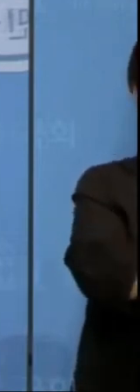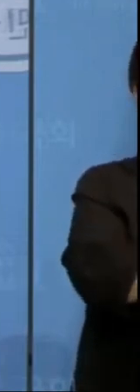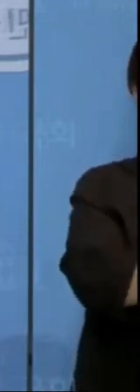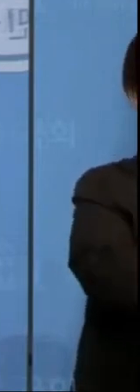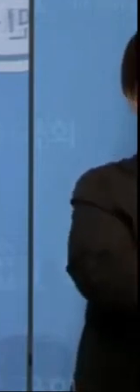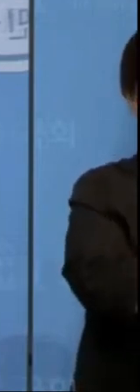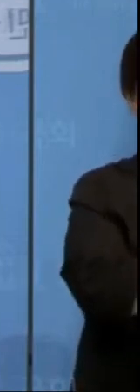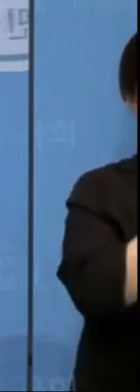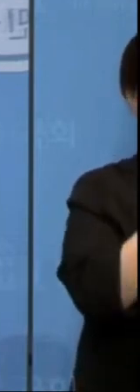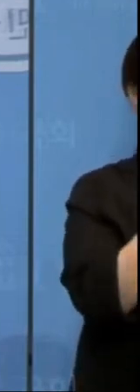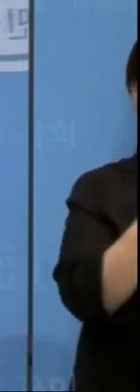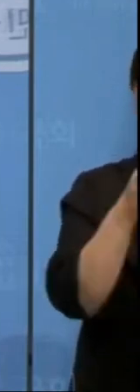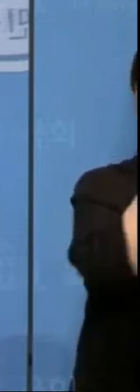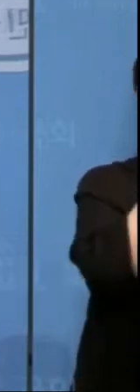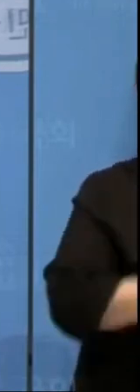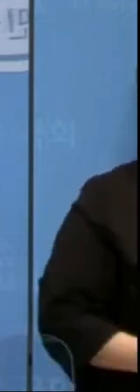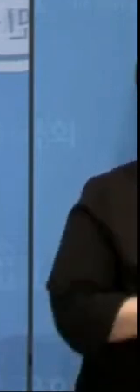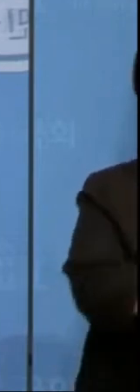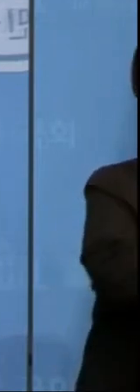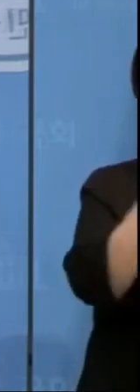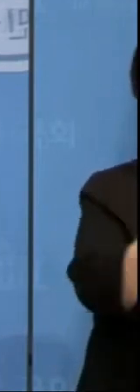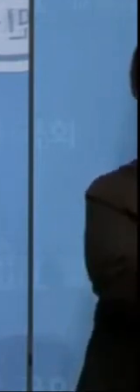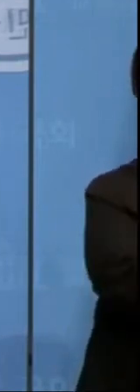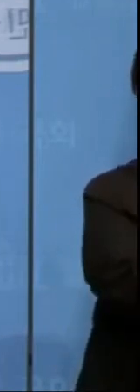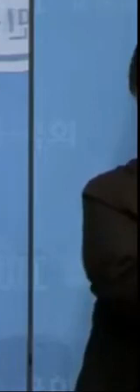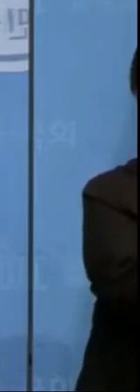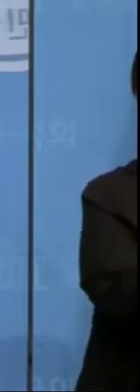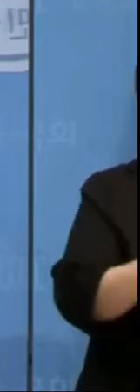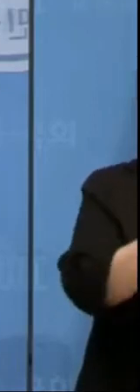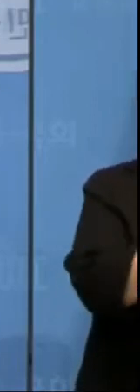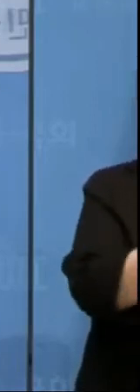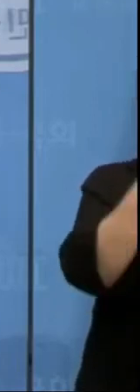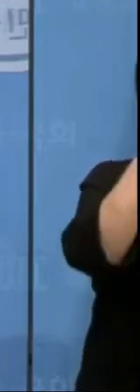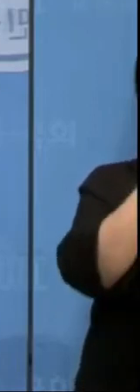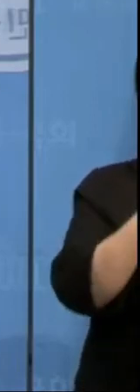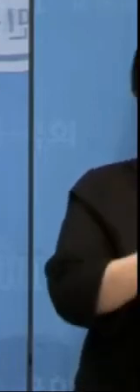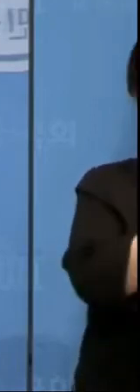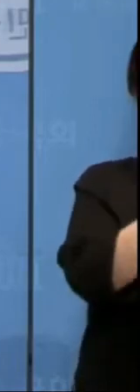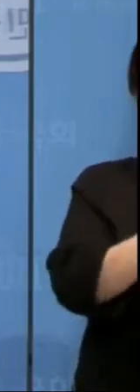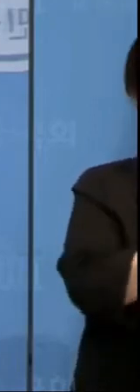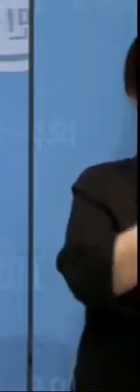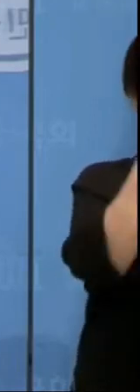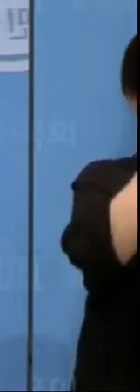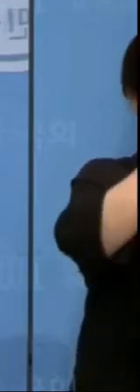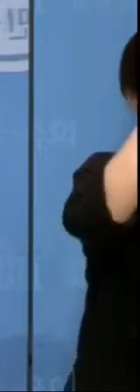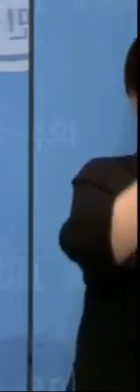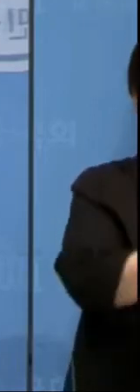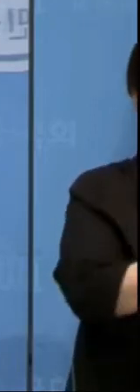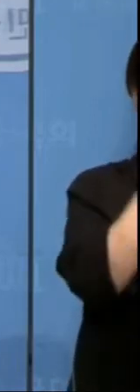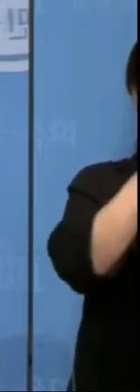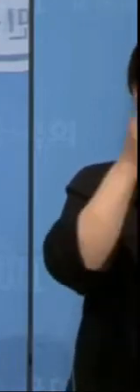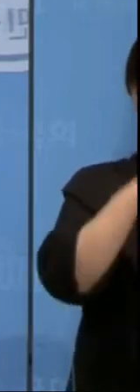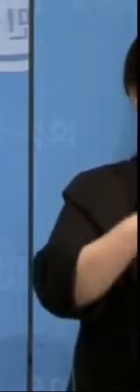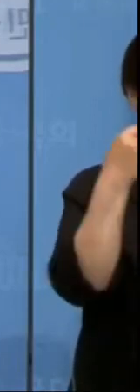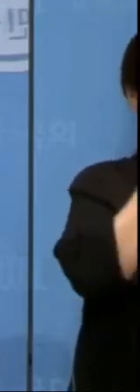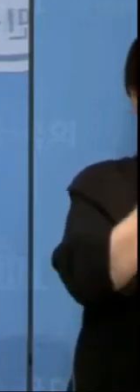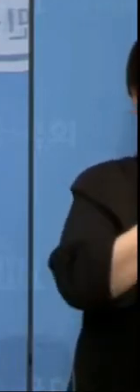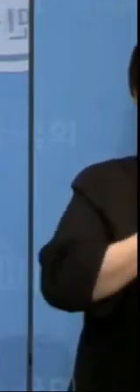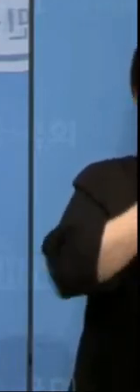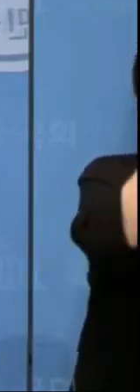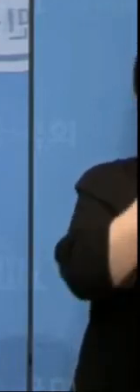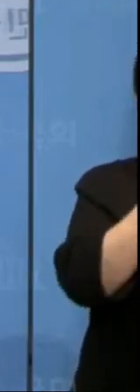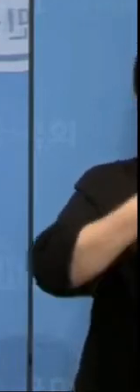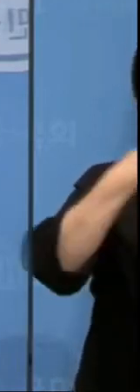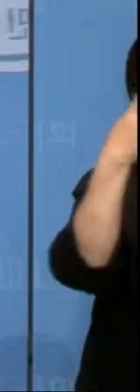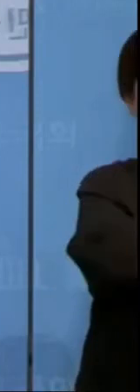코로나19 집단 감염을 막기 위해서라지만 코로나 검사 결과가 나오는 3일 동안 양치와 세면이 금지되고